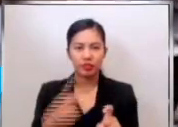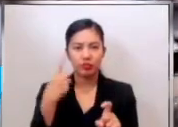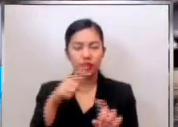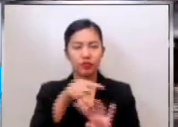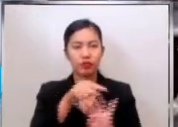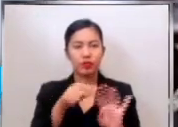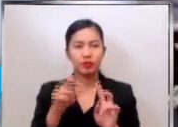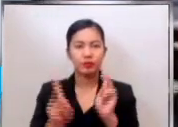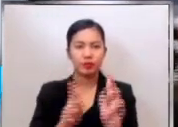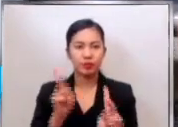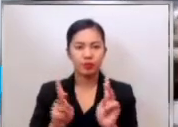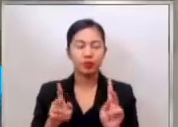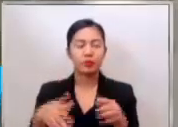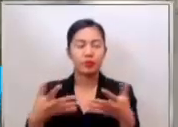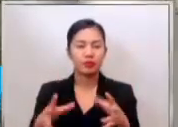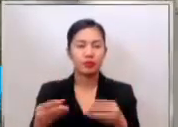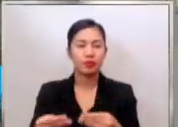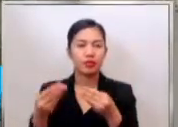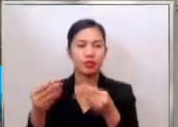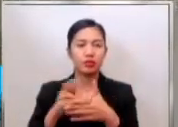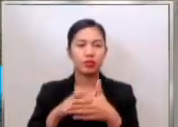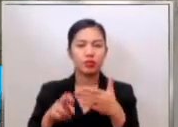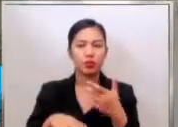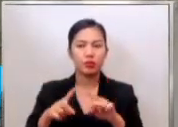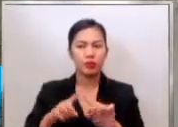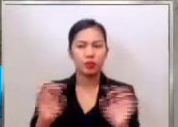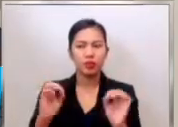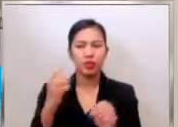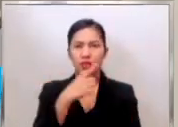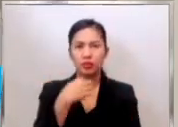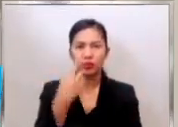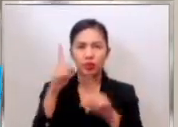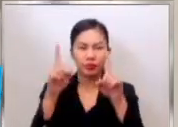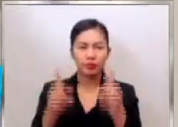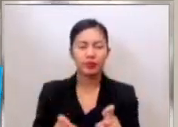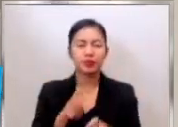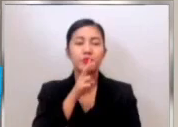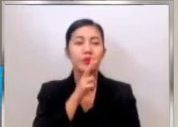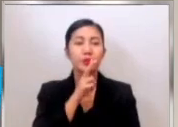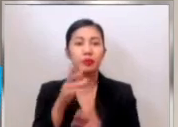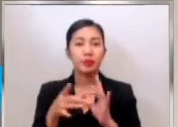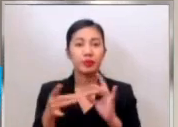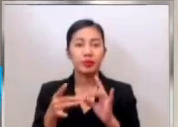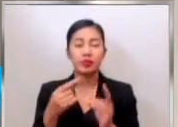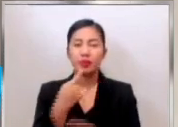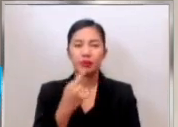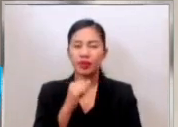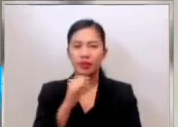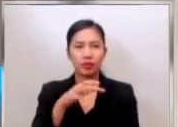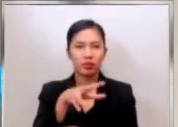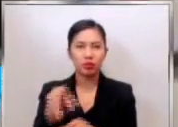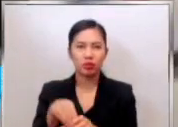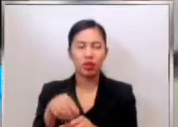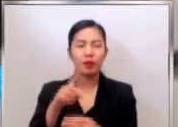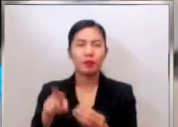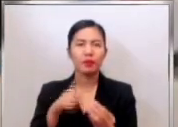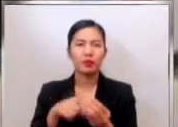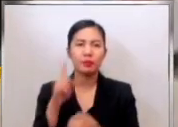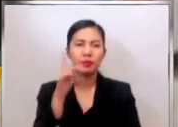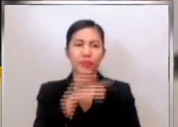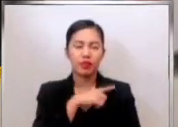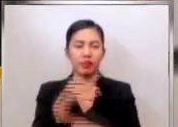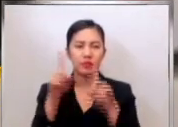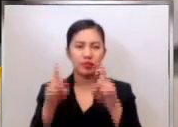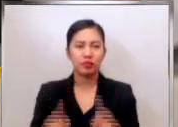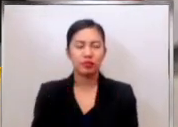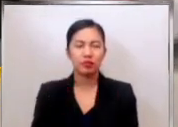ng test result kahit hindi sinwab. Git na mga suspect, wala silang kinalaman sa peking swab test result. Yung package po